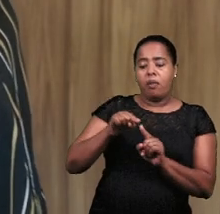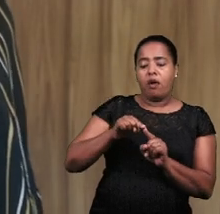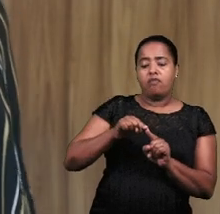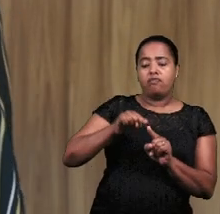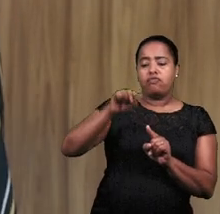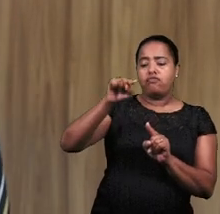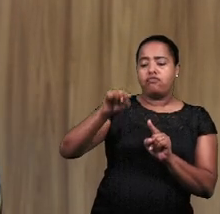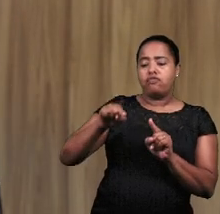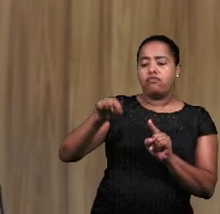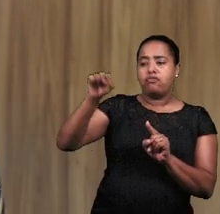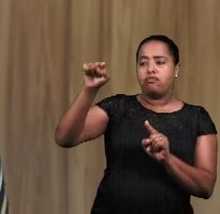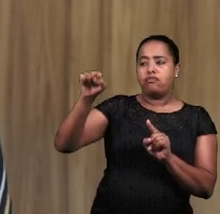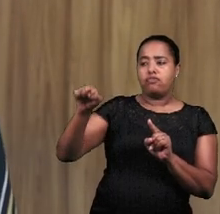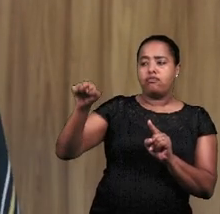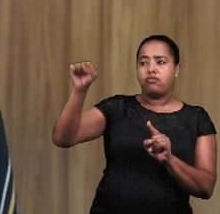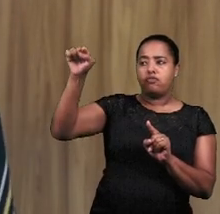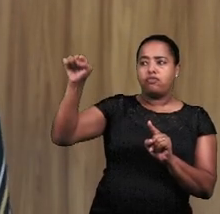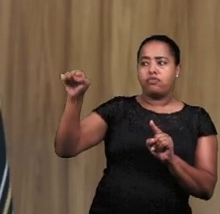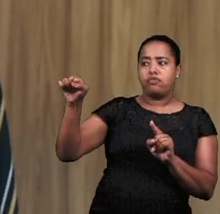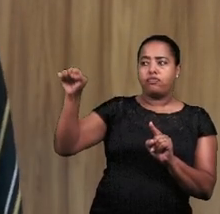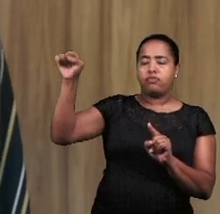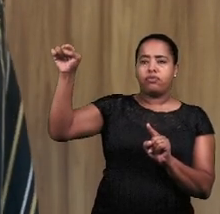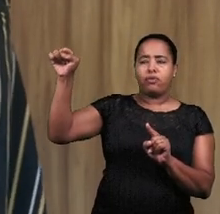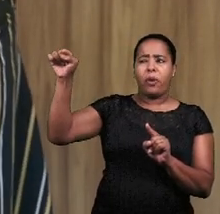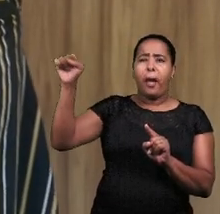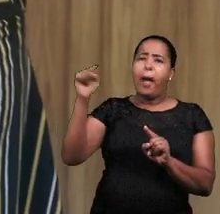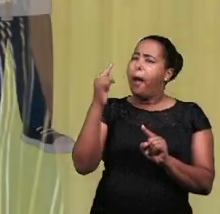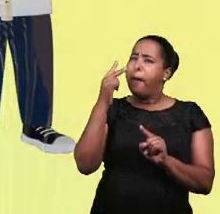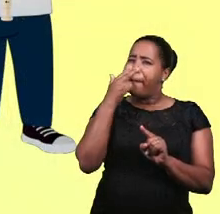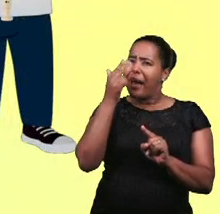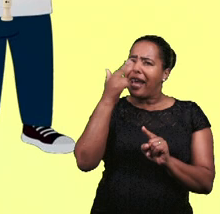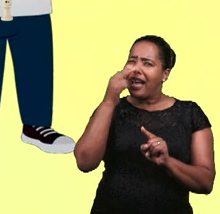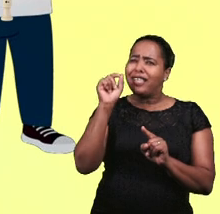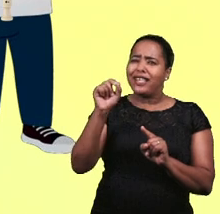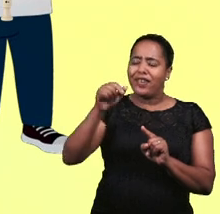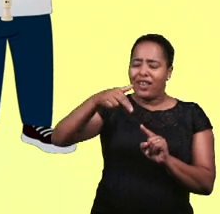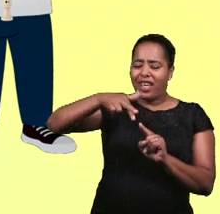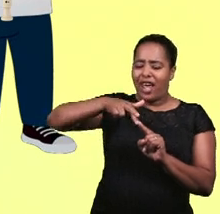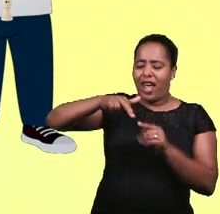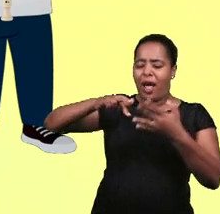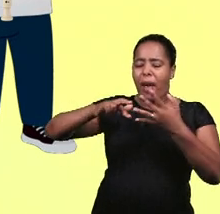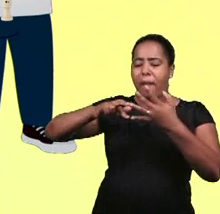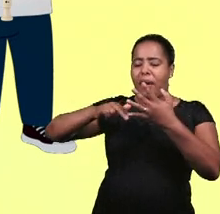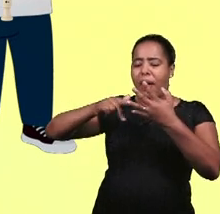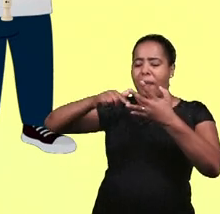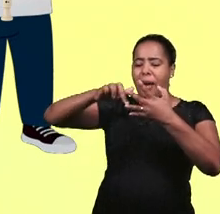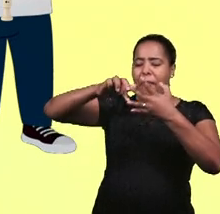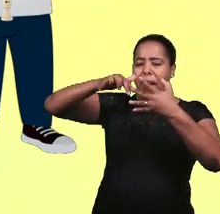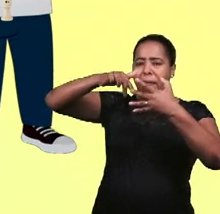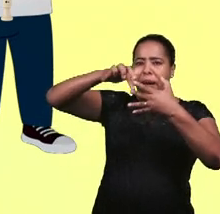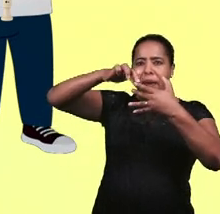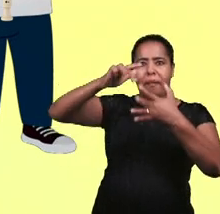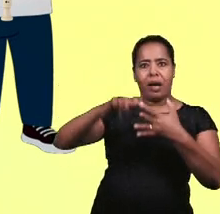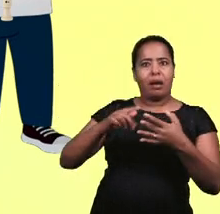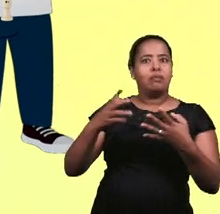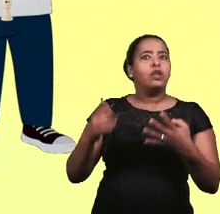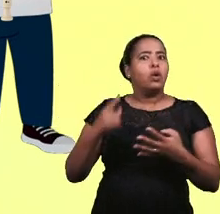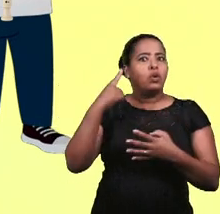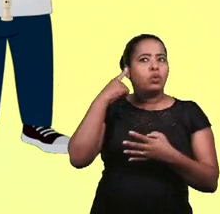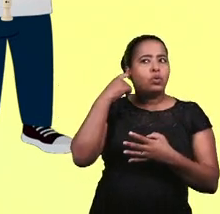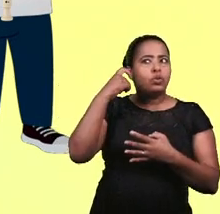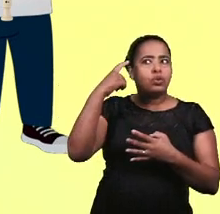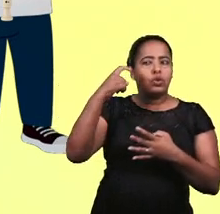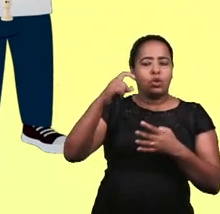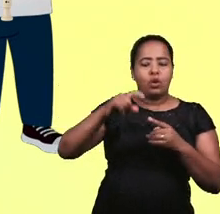manière croissante, ascendante, comme si nous étions en train de monter des escaliers. Le son, il va